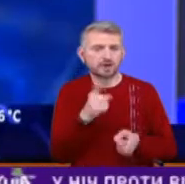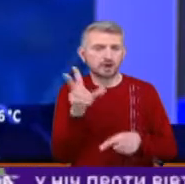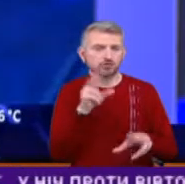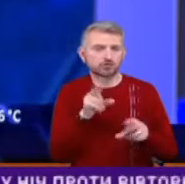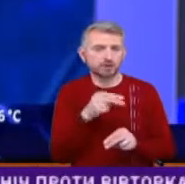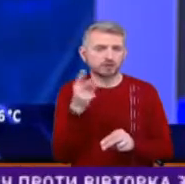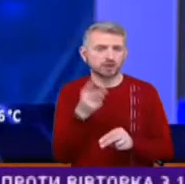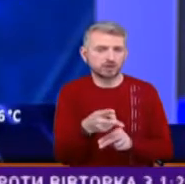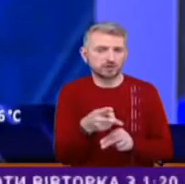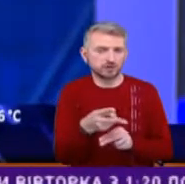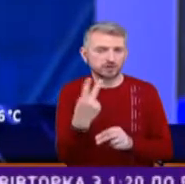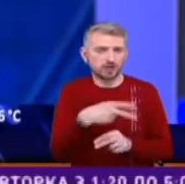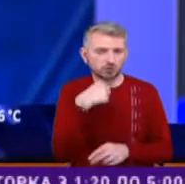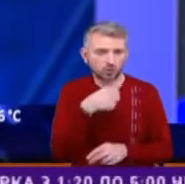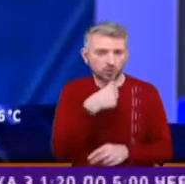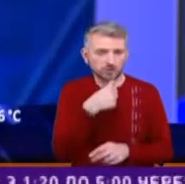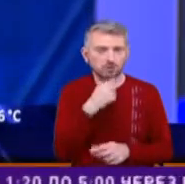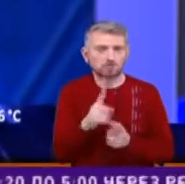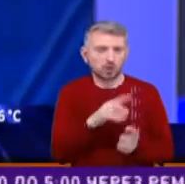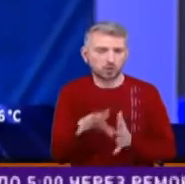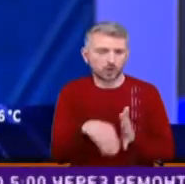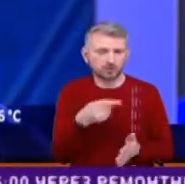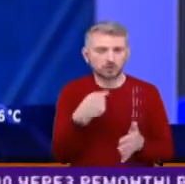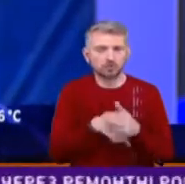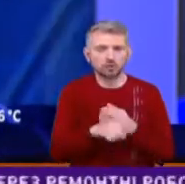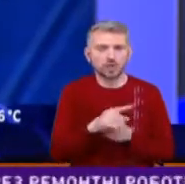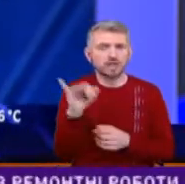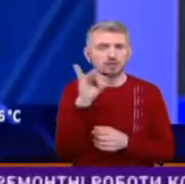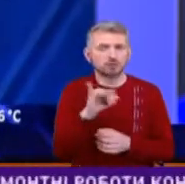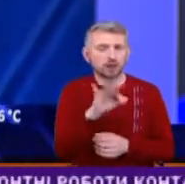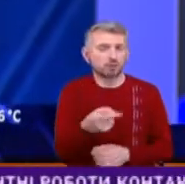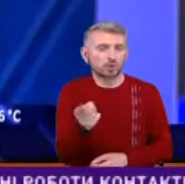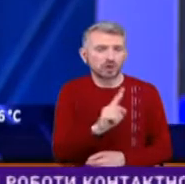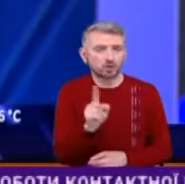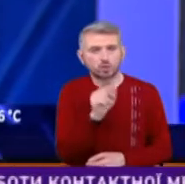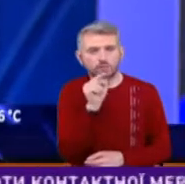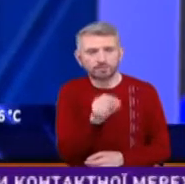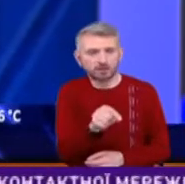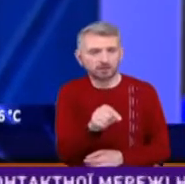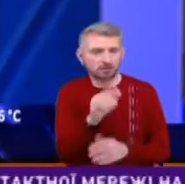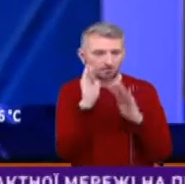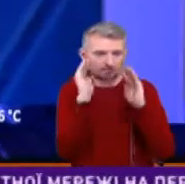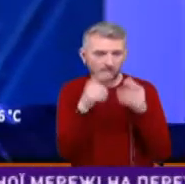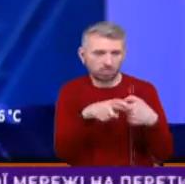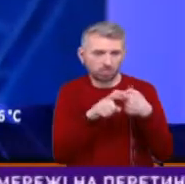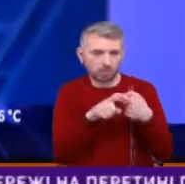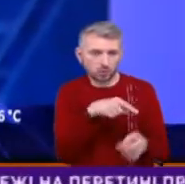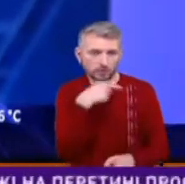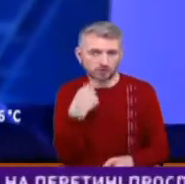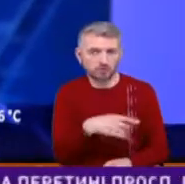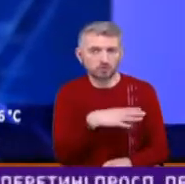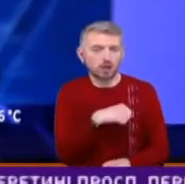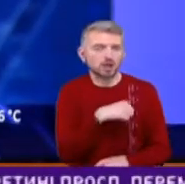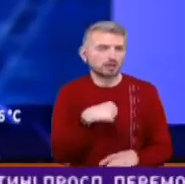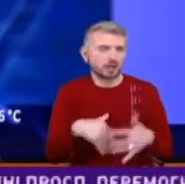у 2020 році переобратися, тому що історія про те, що він заангажований з росіянами, це була його